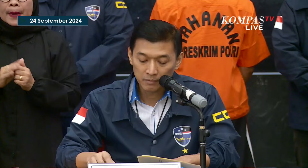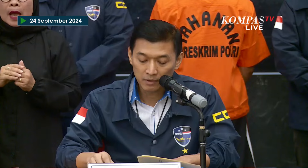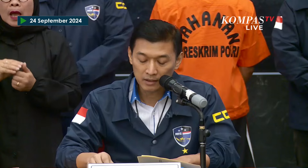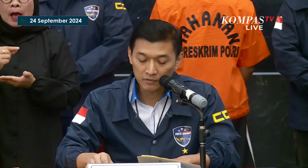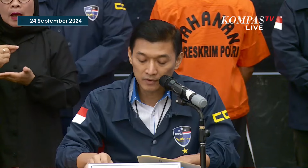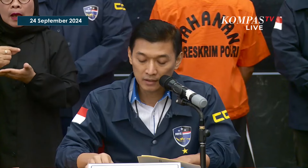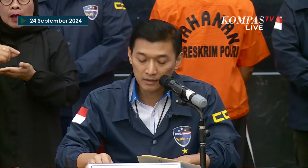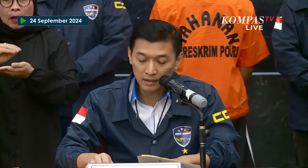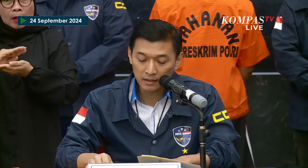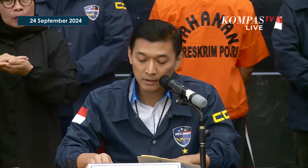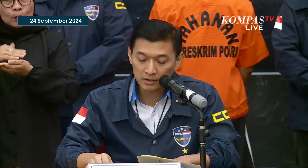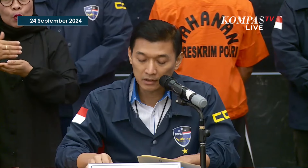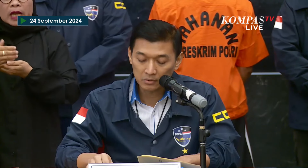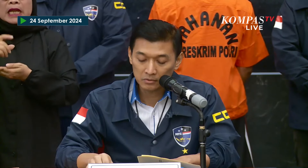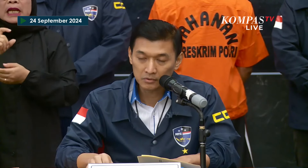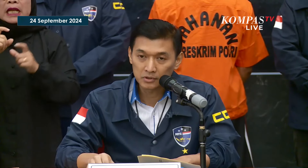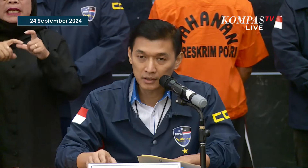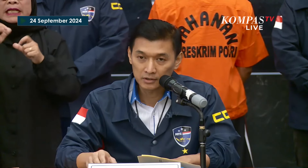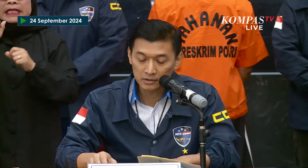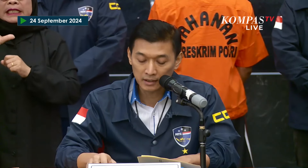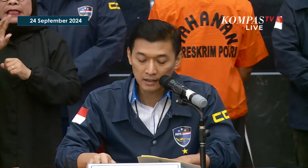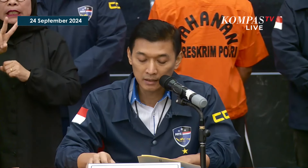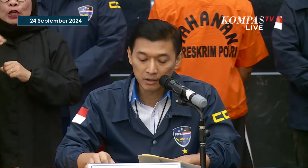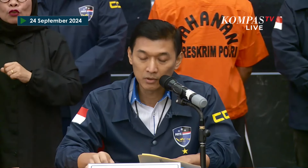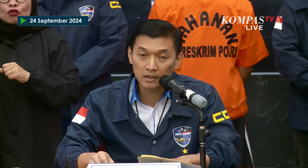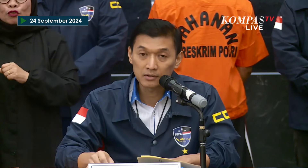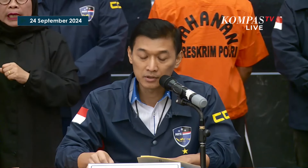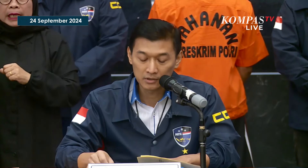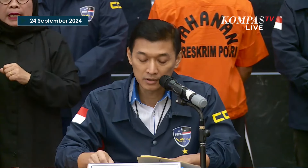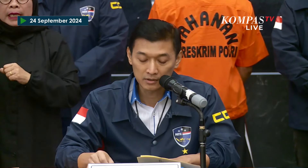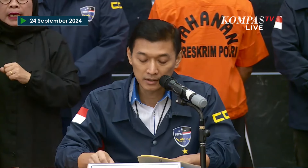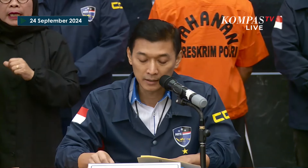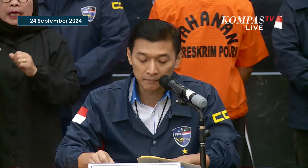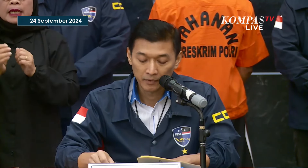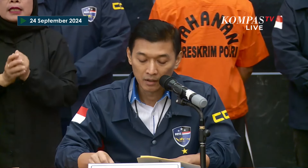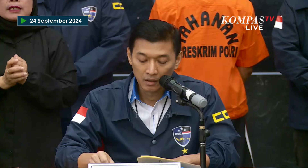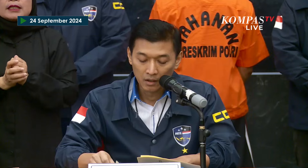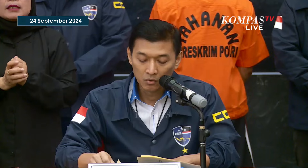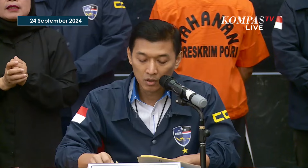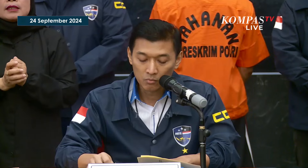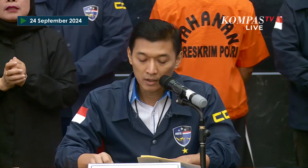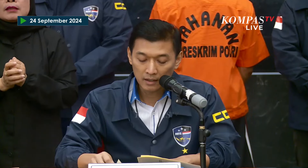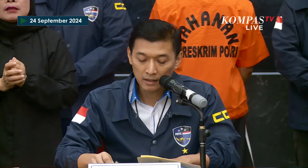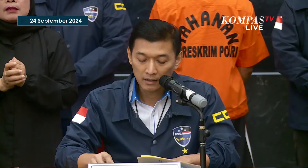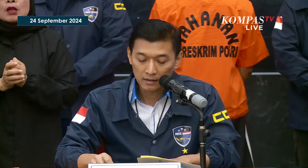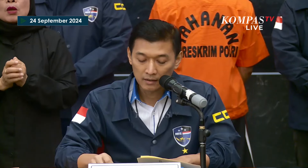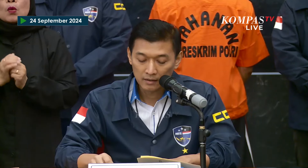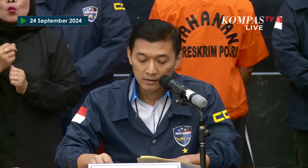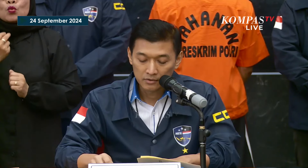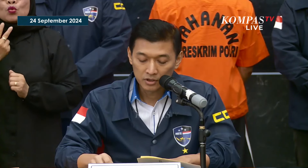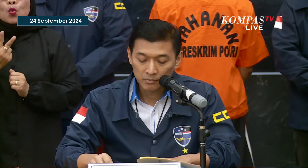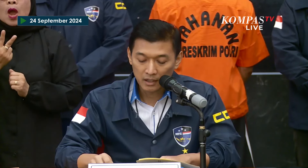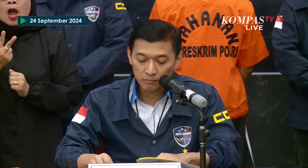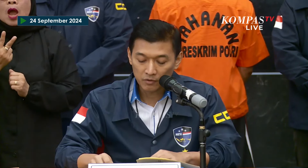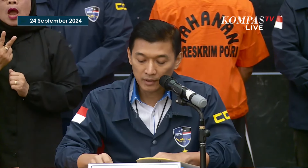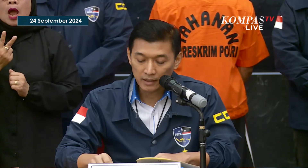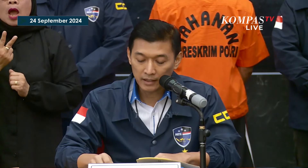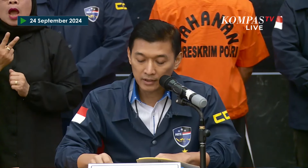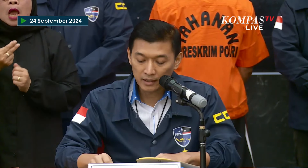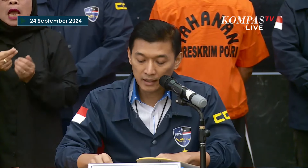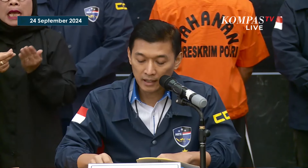5G berwarna silver dengan IMEI 1 sekian-sekian-sekian dan IMEI 2 sekian-sekian-sekian. Dua buah SIM